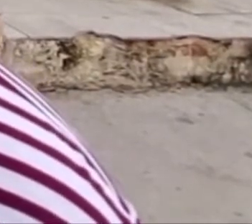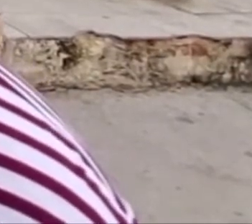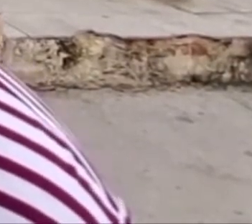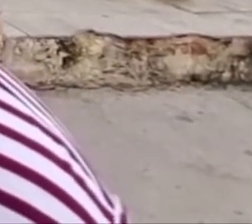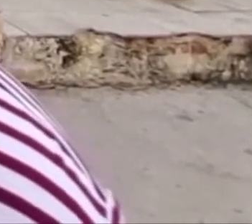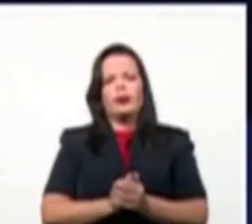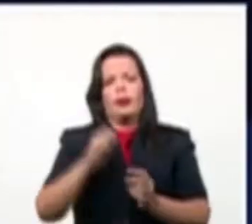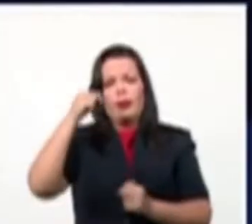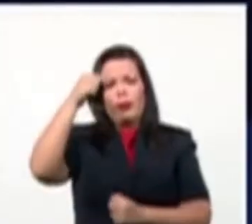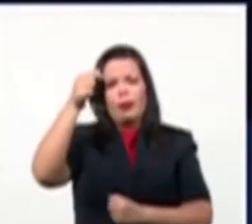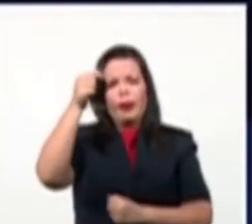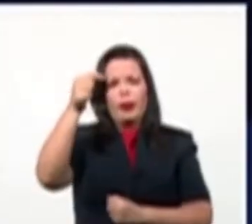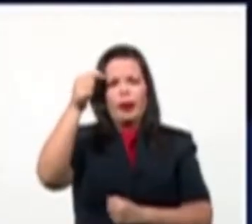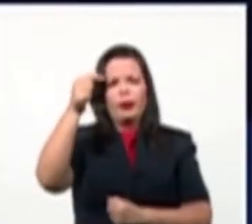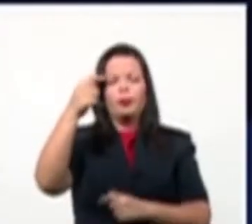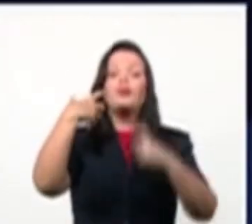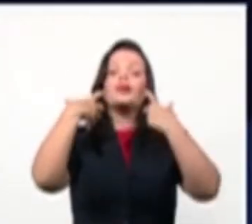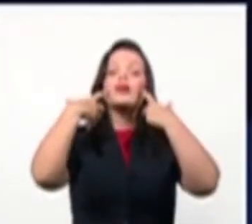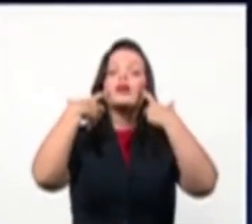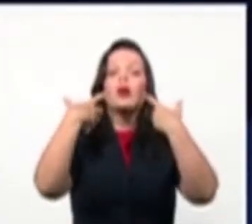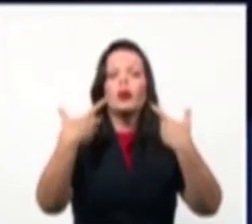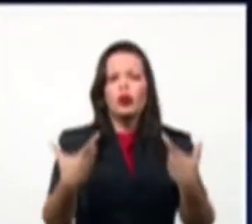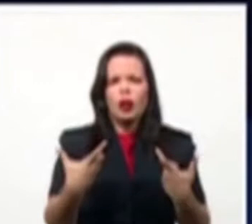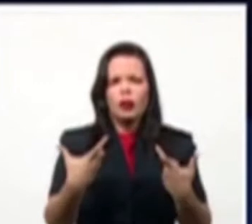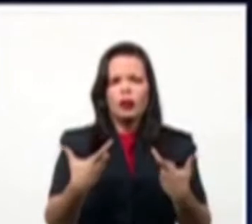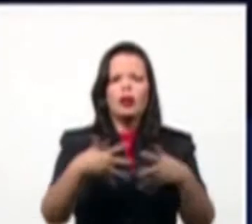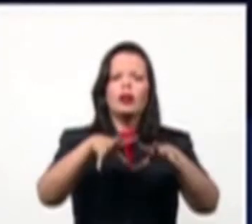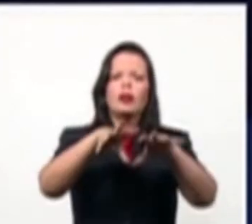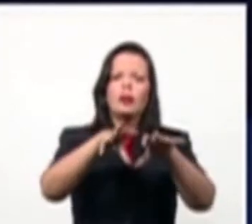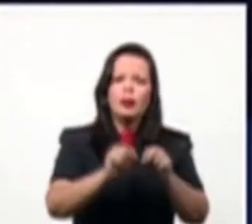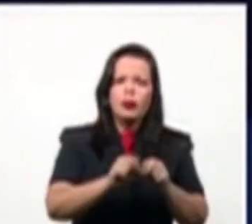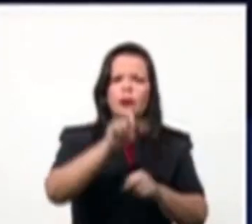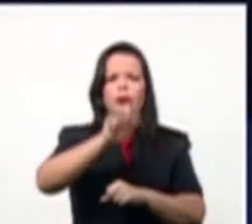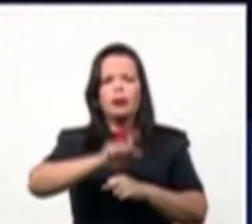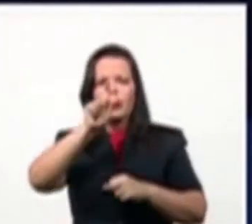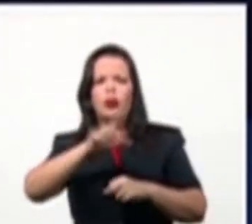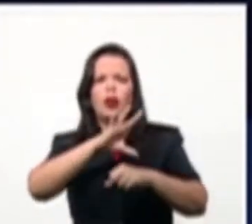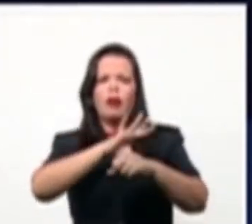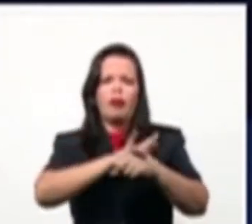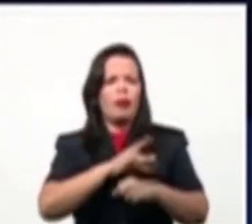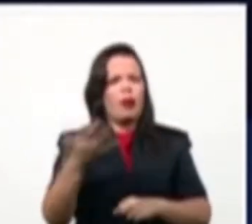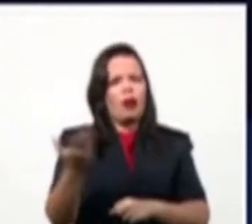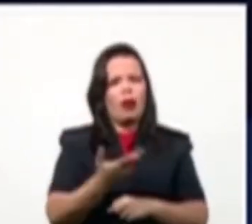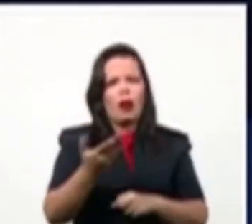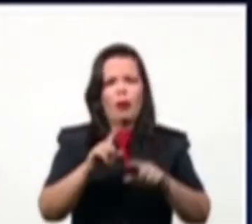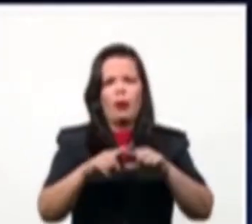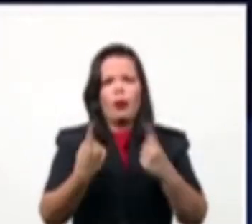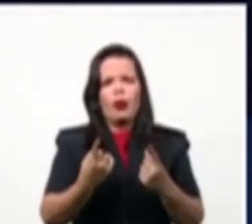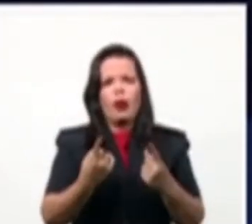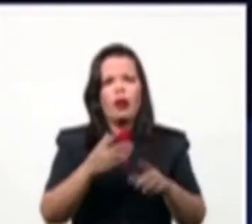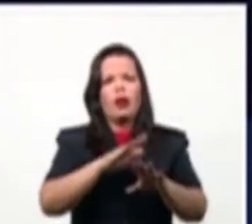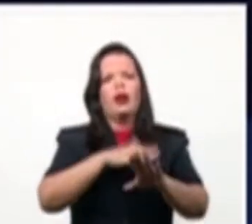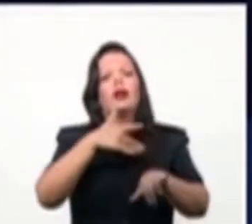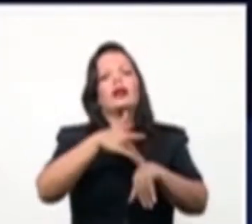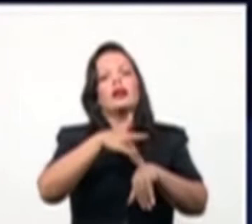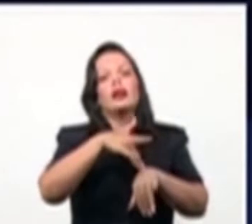странами континента. Очень важно раннее выявление заболевания, потому что если делать это через несколько дней